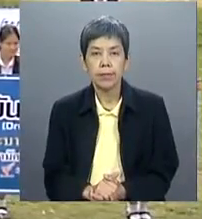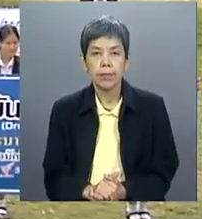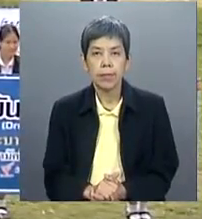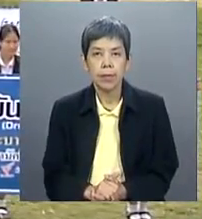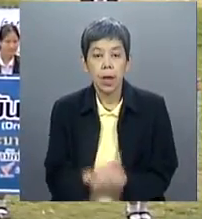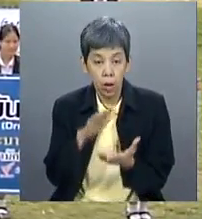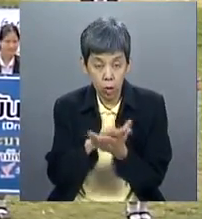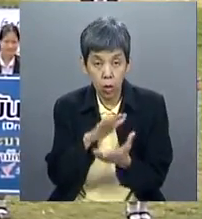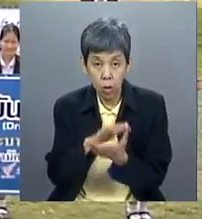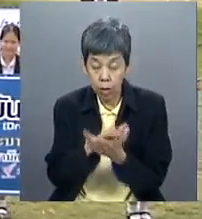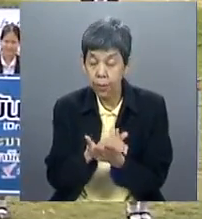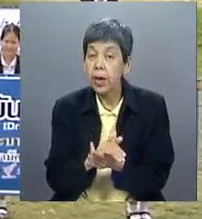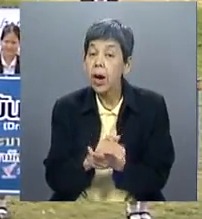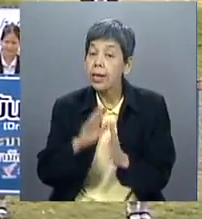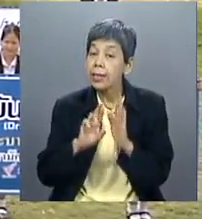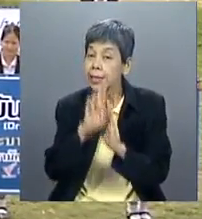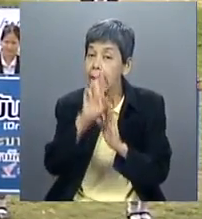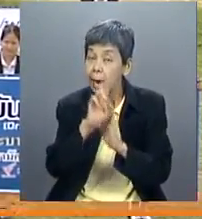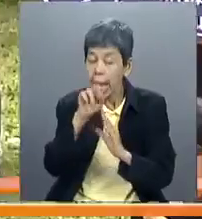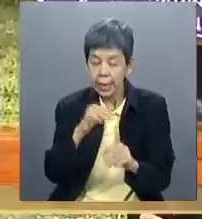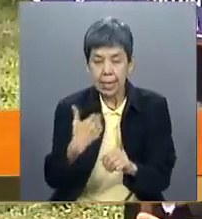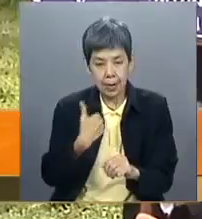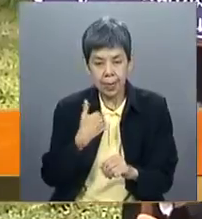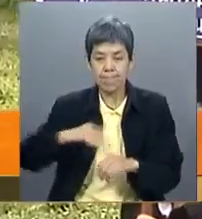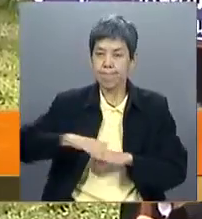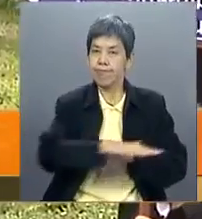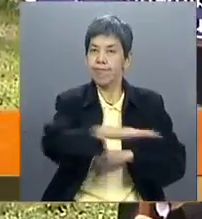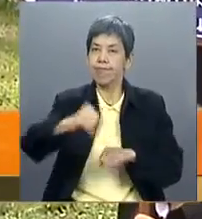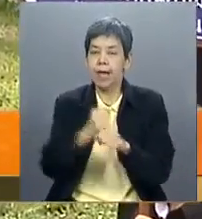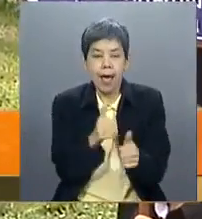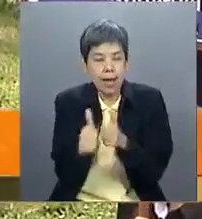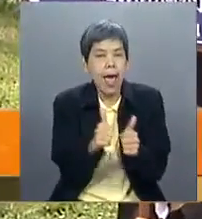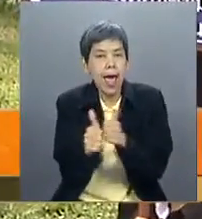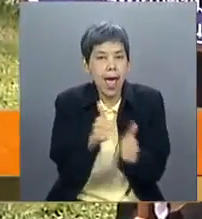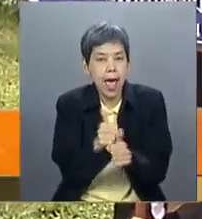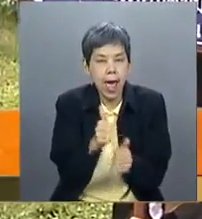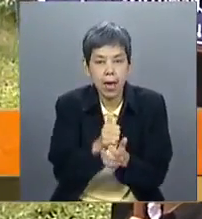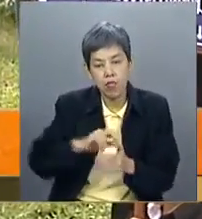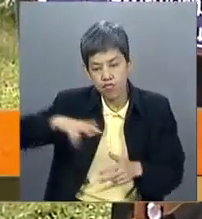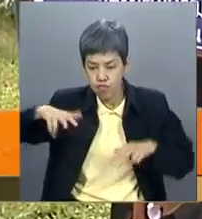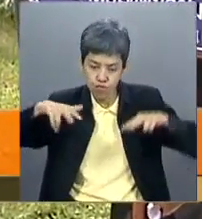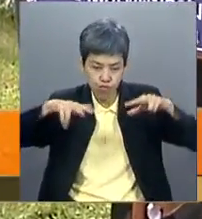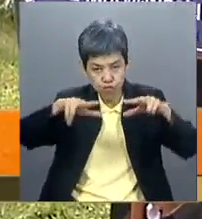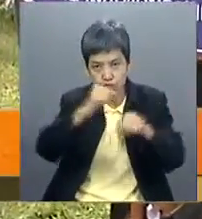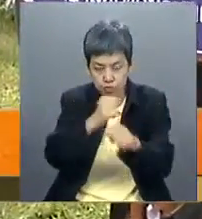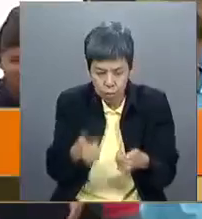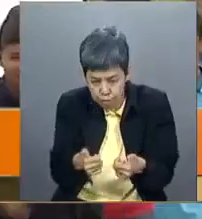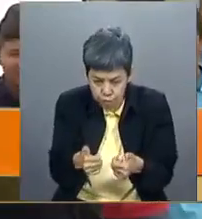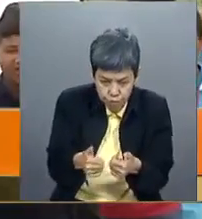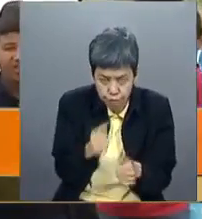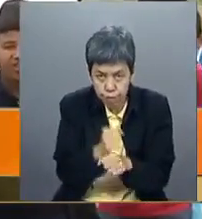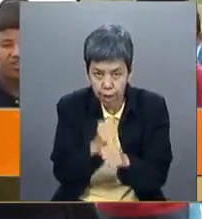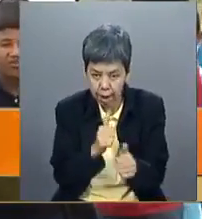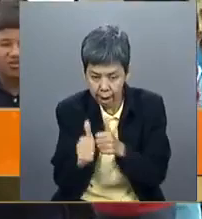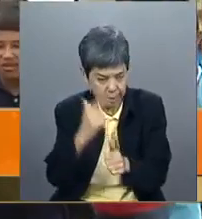ที่โรงเรียนสามัคคีวิทยาคมจังหวัดเชียงรายนะคะเป็นสถานที่จัดการแข่งขันโดรน4ใบพัดศึกปีกหมุนประล